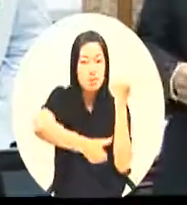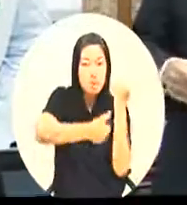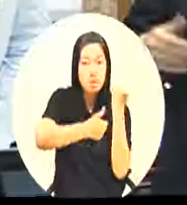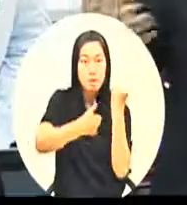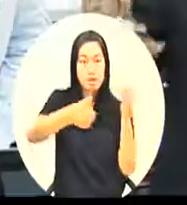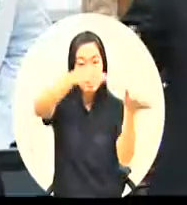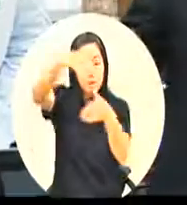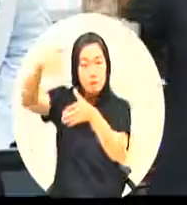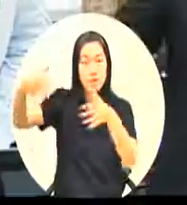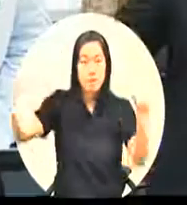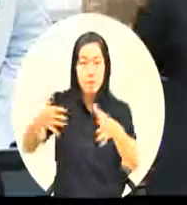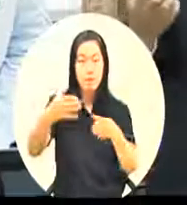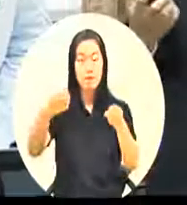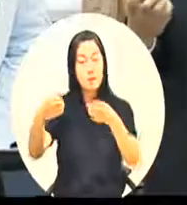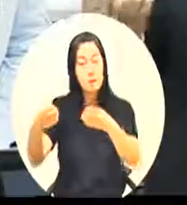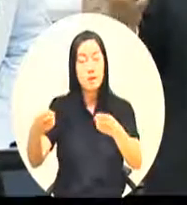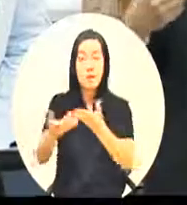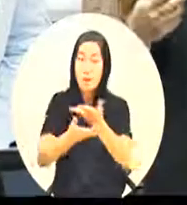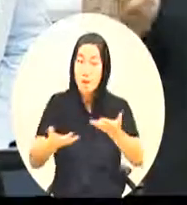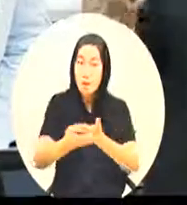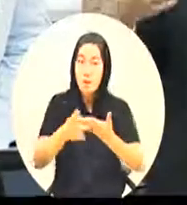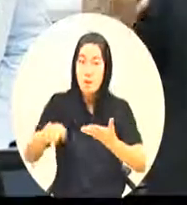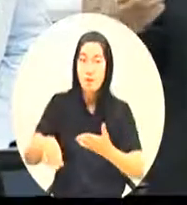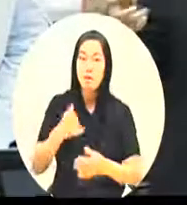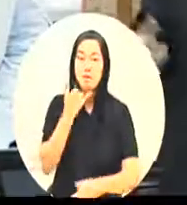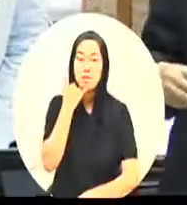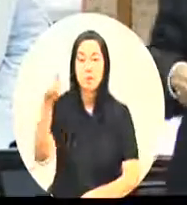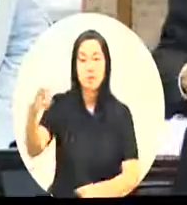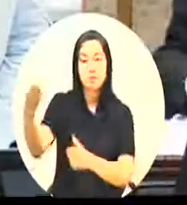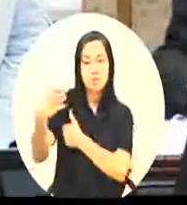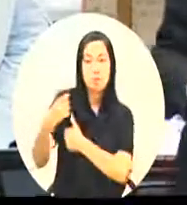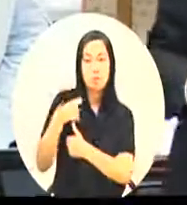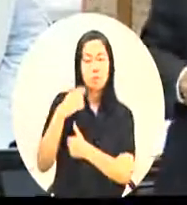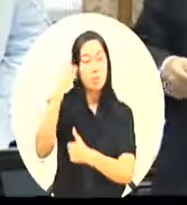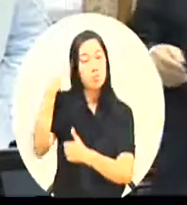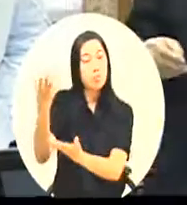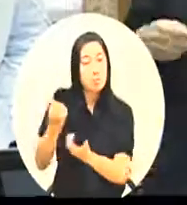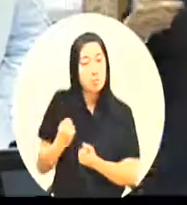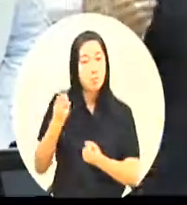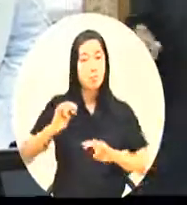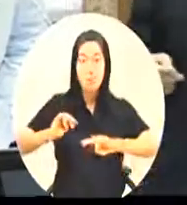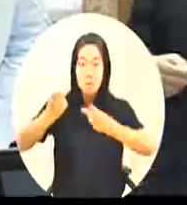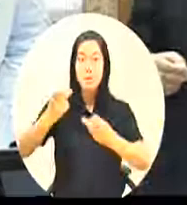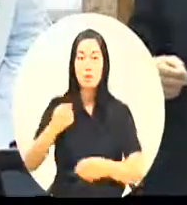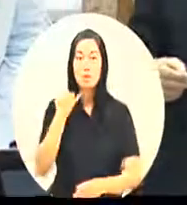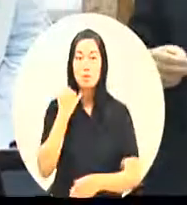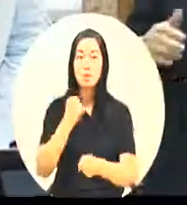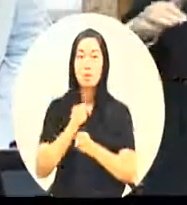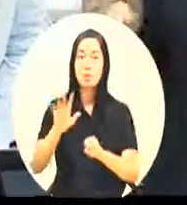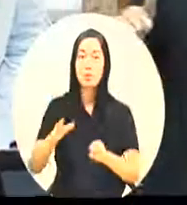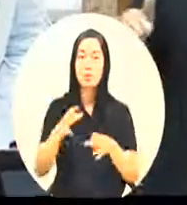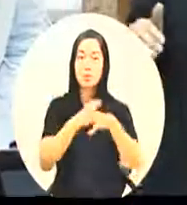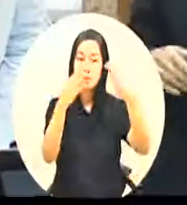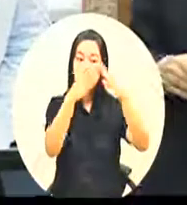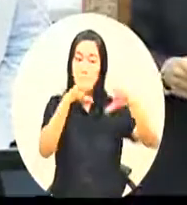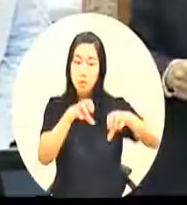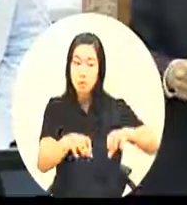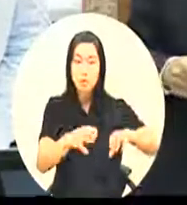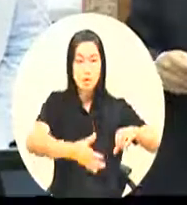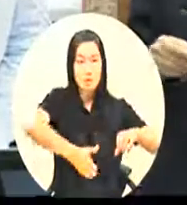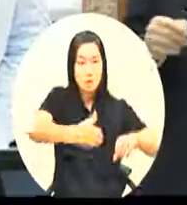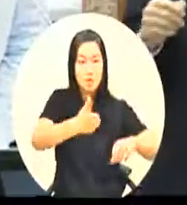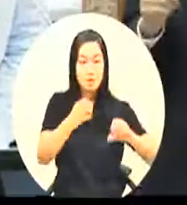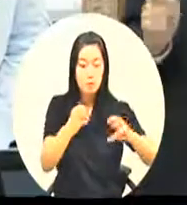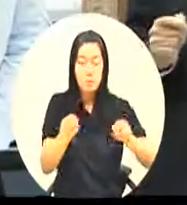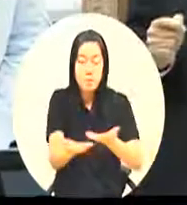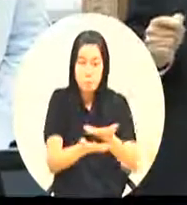行这个意见的沟通，甚至接受他们建议的这种改善方案之外，我们也已经进行了邻长这一个层级的这个沟通